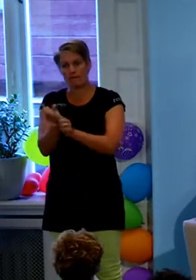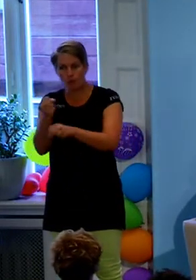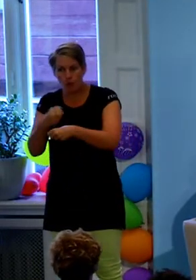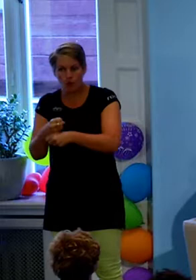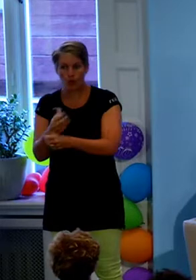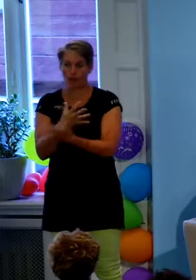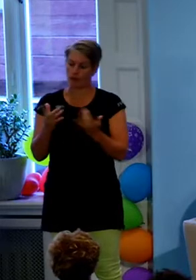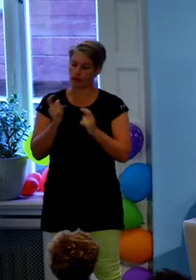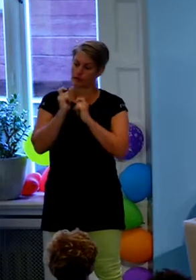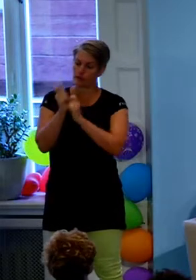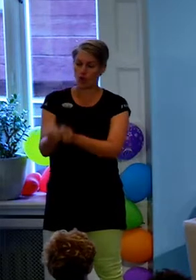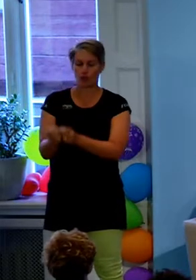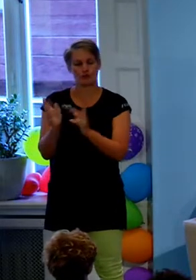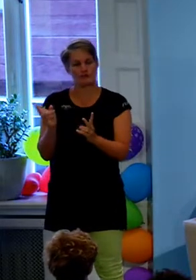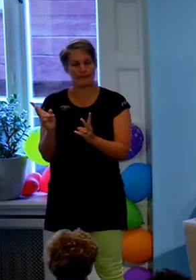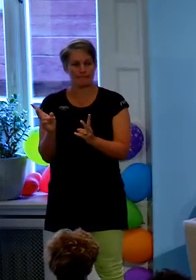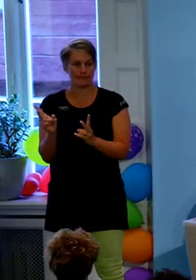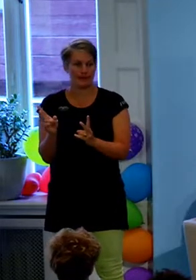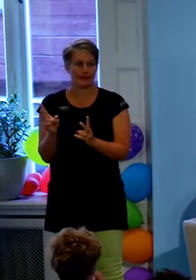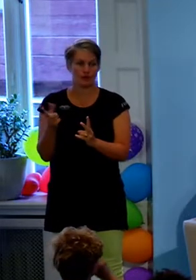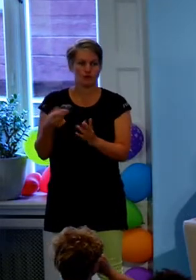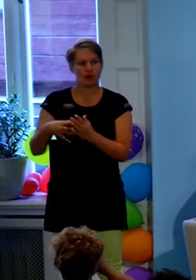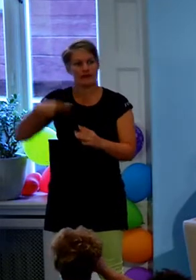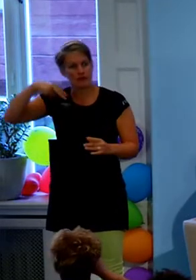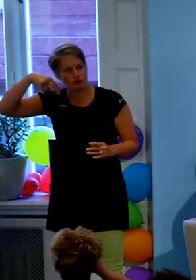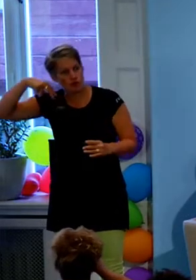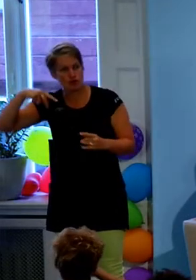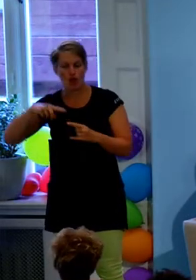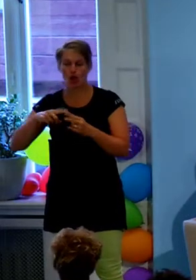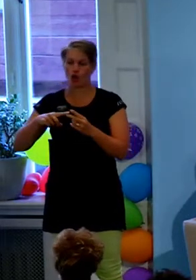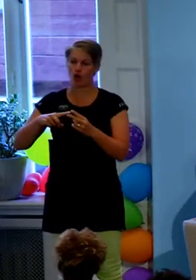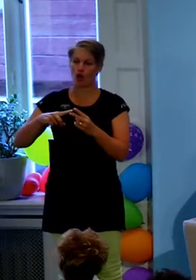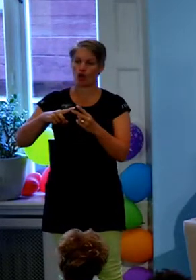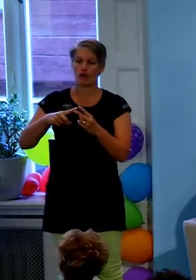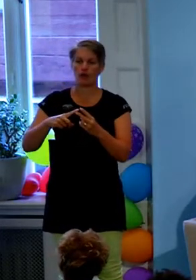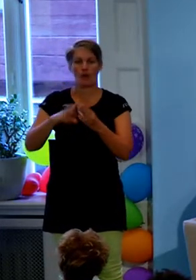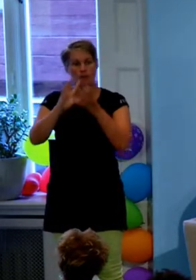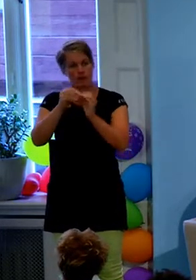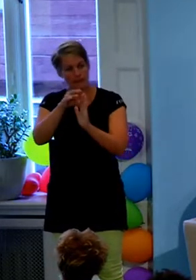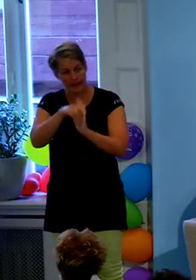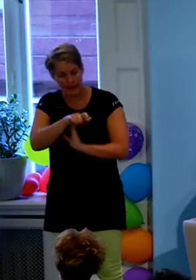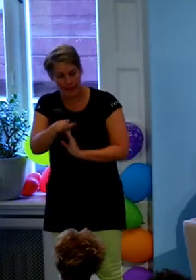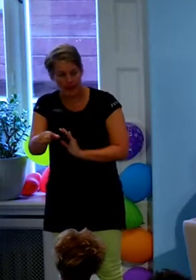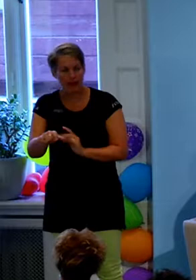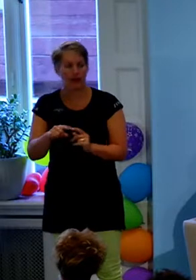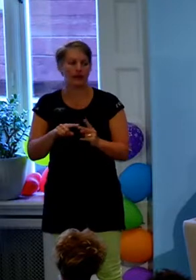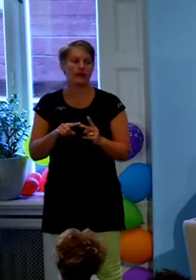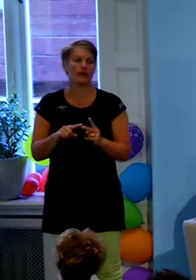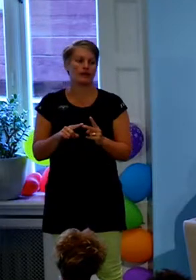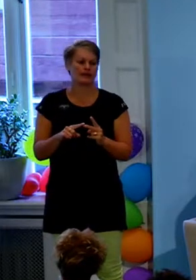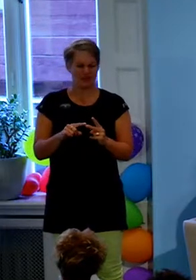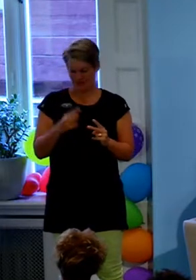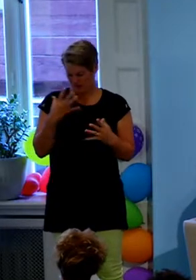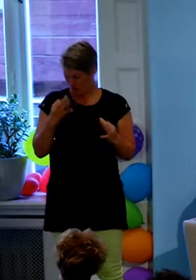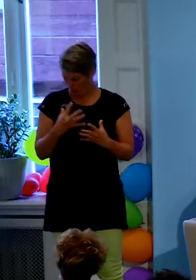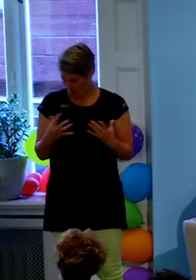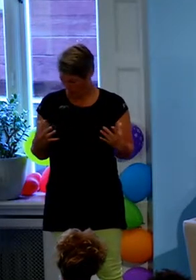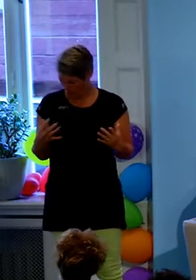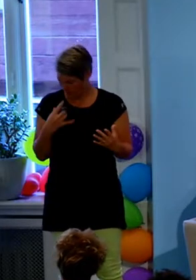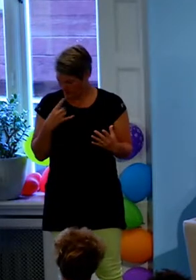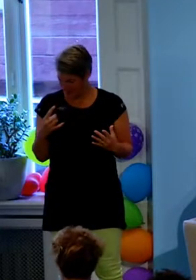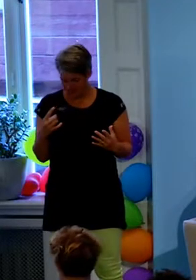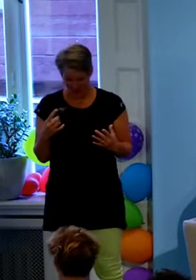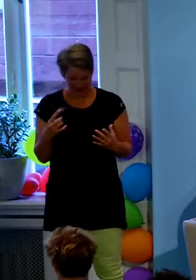söker ju samma typ av, det kan vara ingenjörer eller programmerare, och sen så är det ett visst antal, jag vet inte hur många så